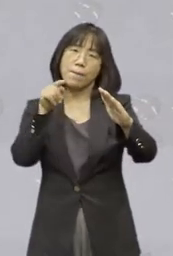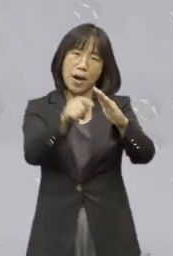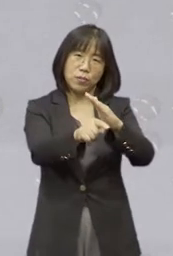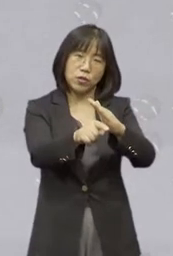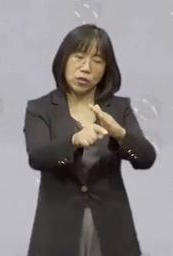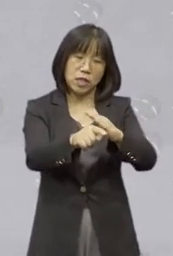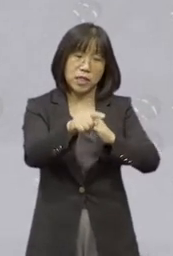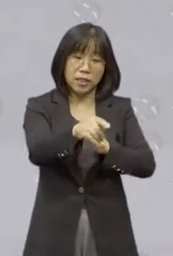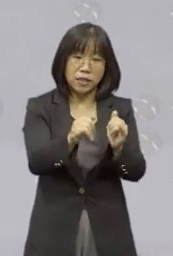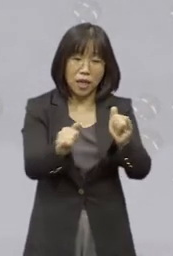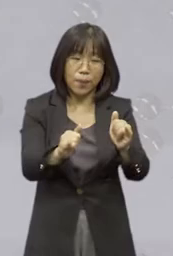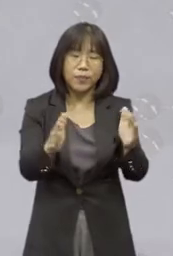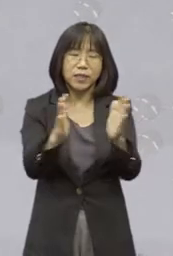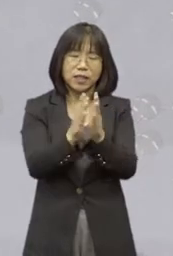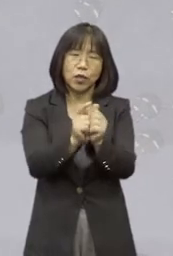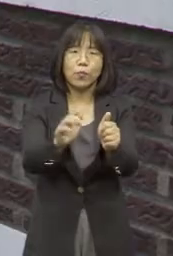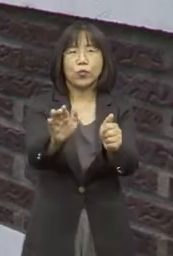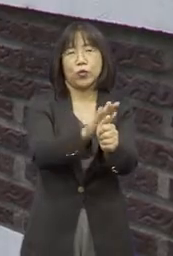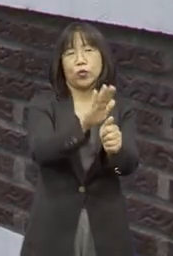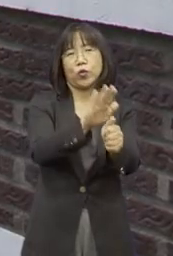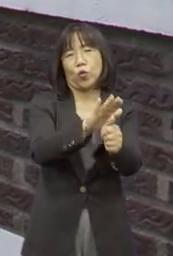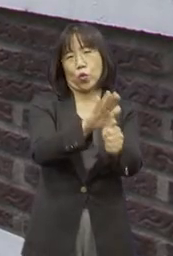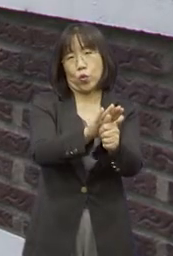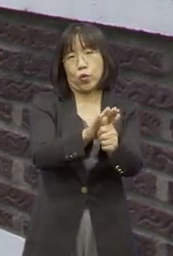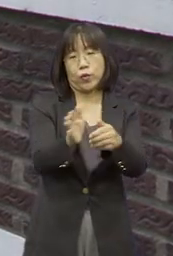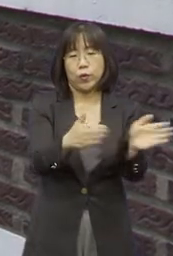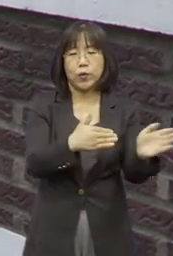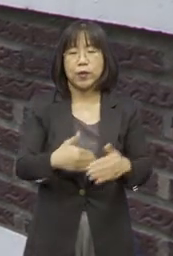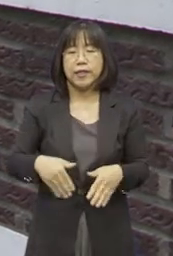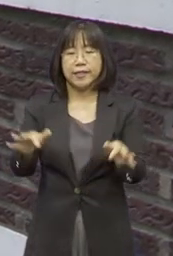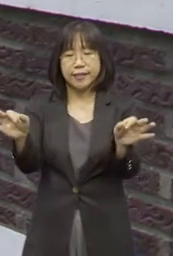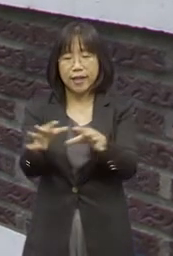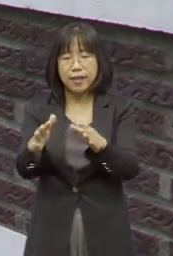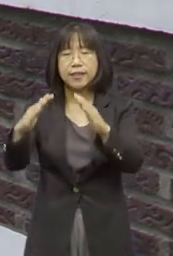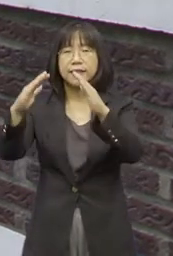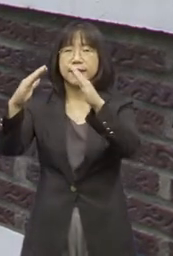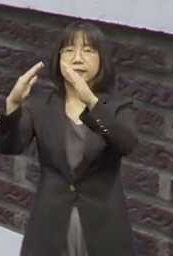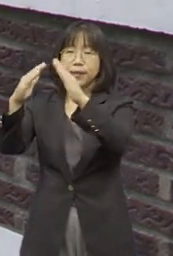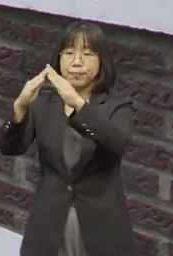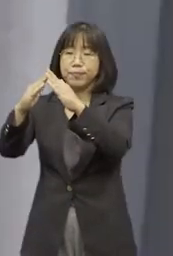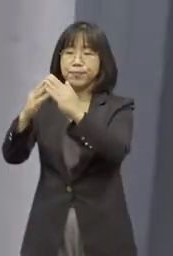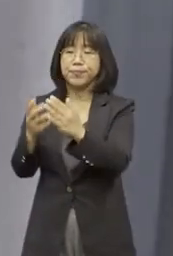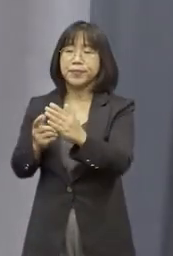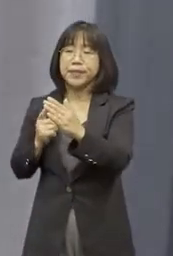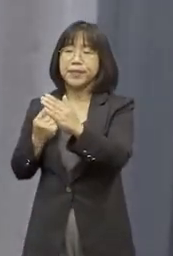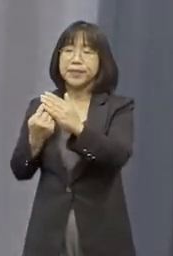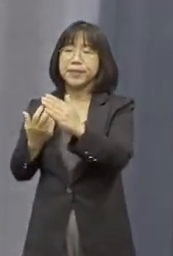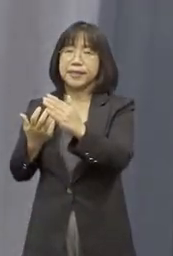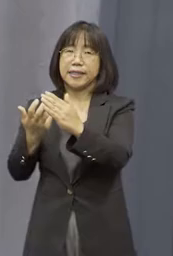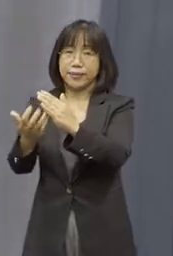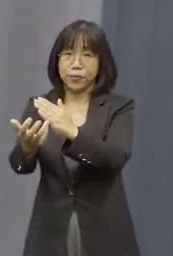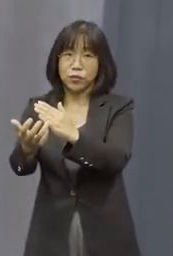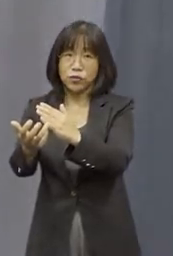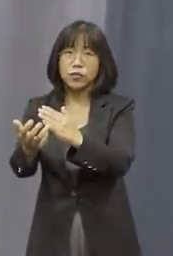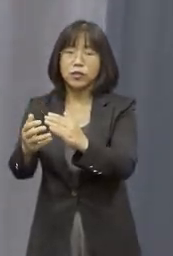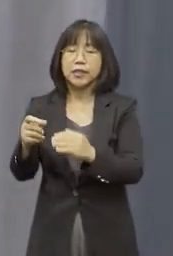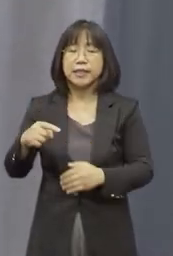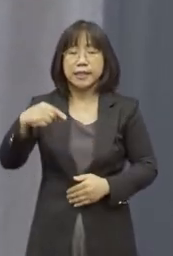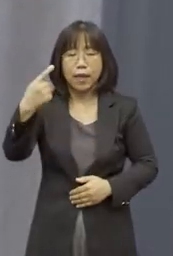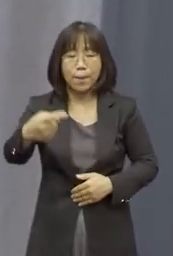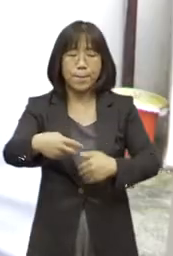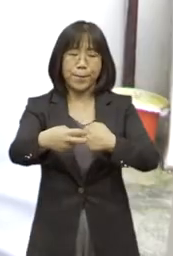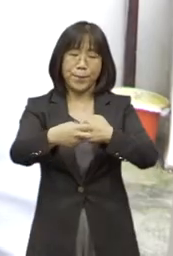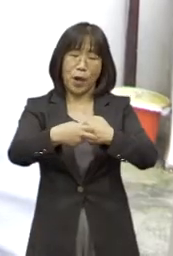방문해 수발을 돕는 일시재가, 단기간 시설에 입소하는 단기 시설 서비스, 병원 등